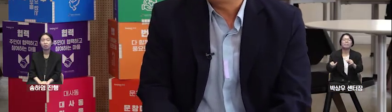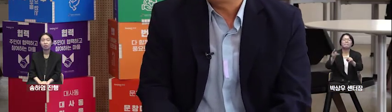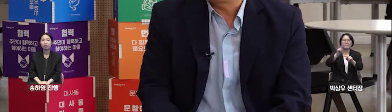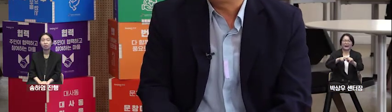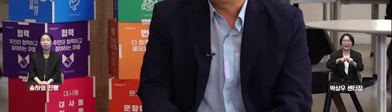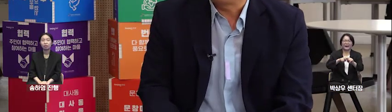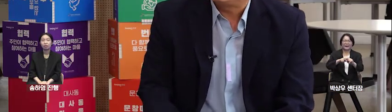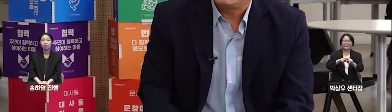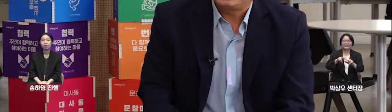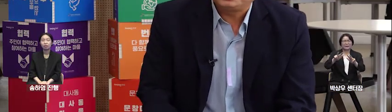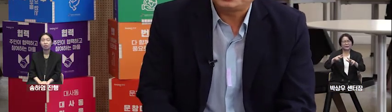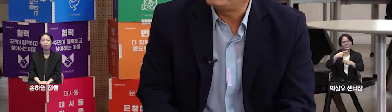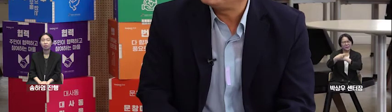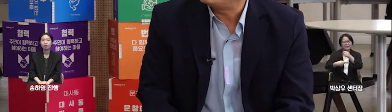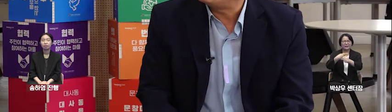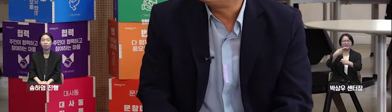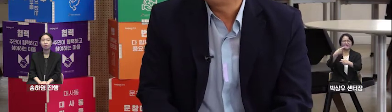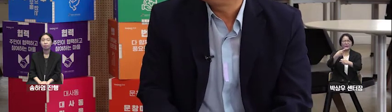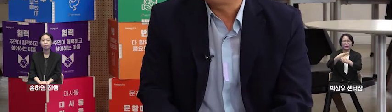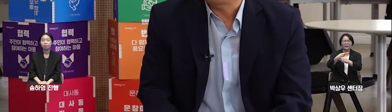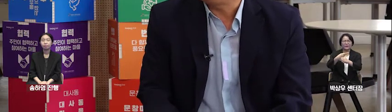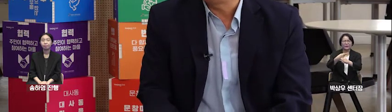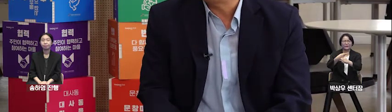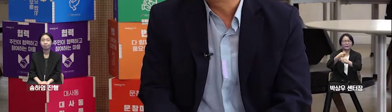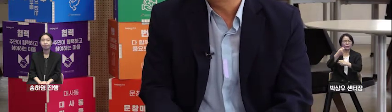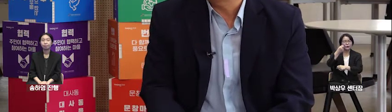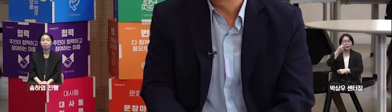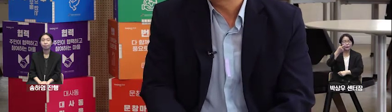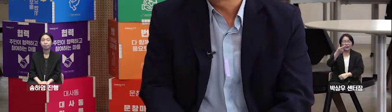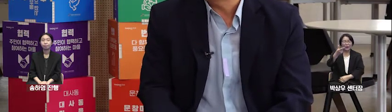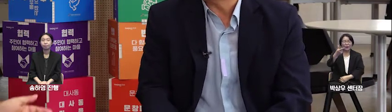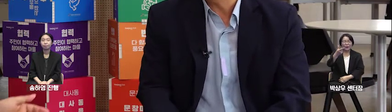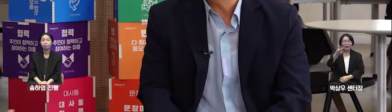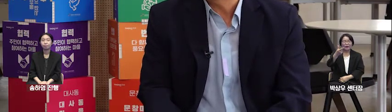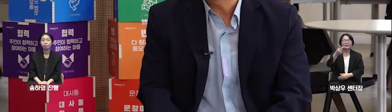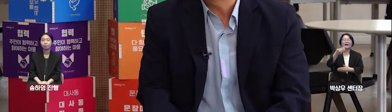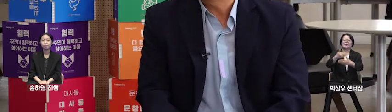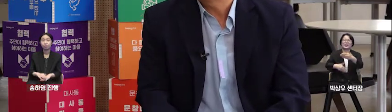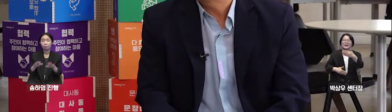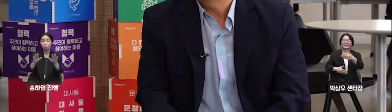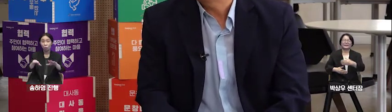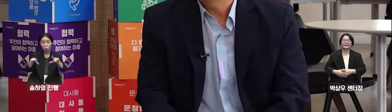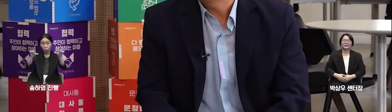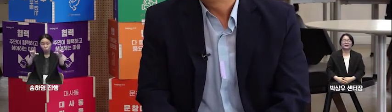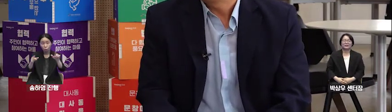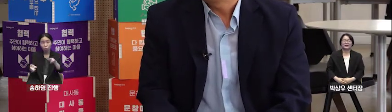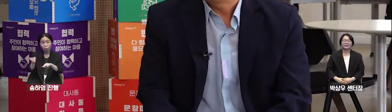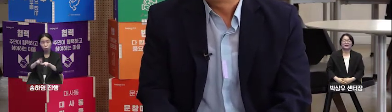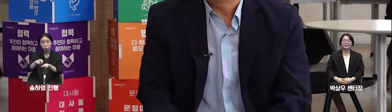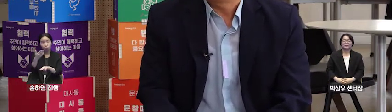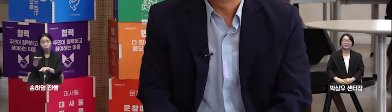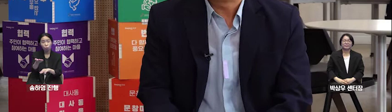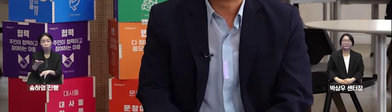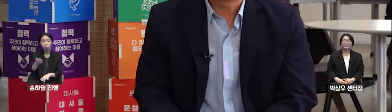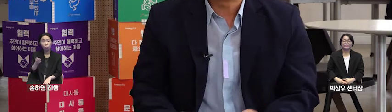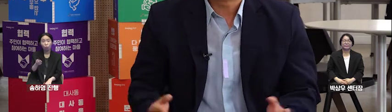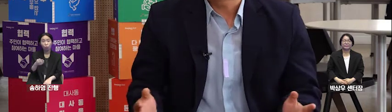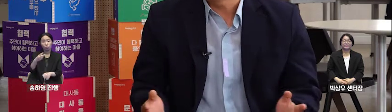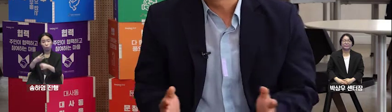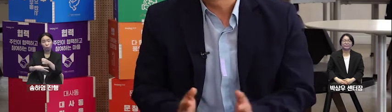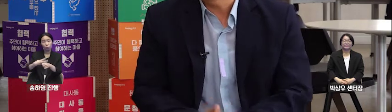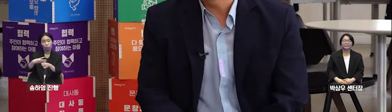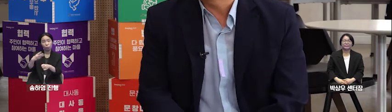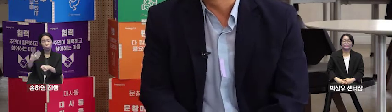한 6개월 정도 남은 상태고요. 아니, 다시 올해 취임하셨잖아요. 그래도 이제